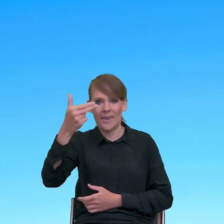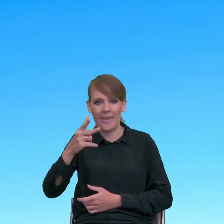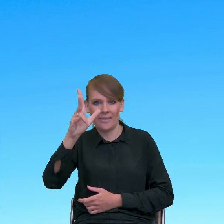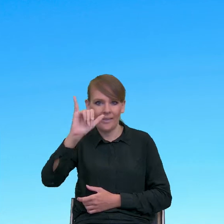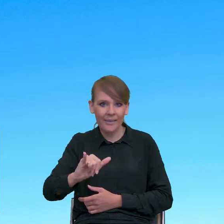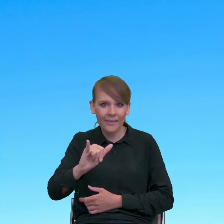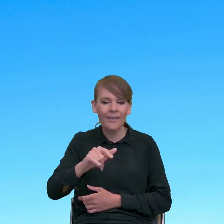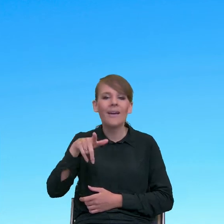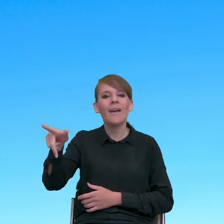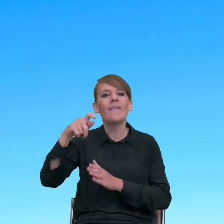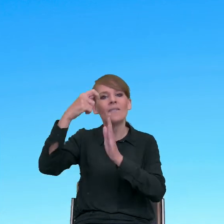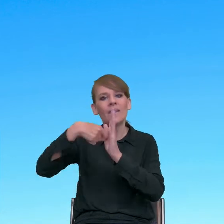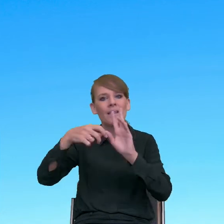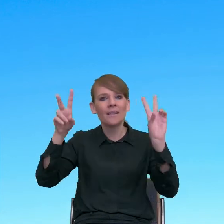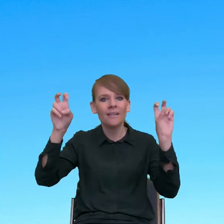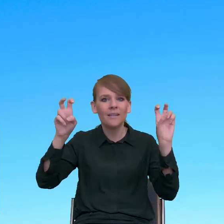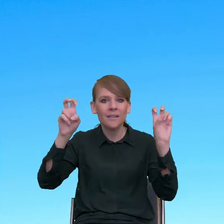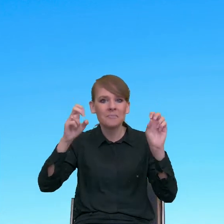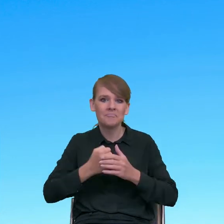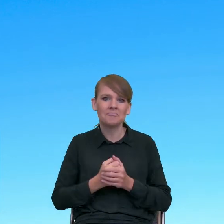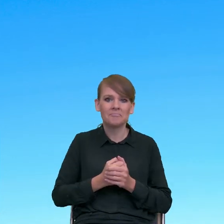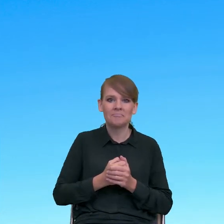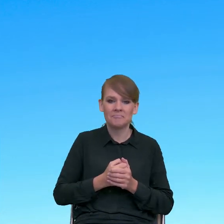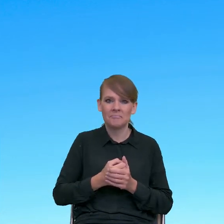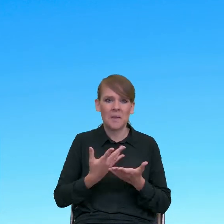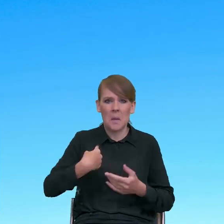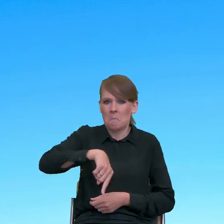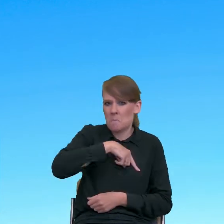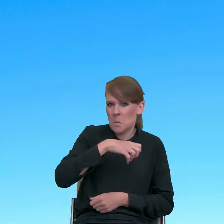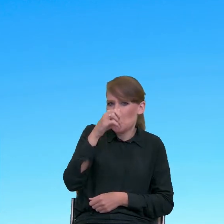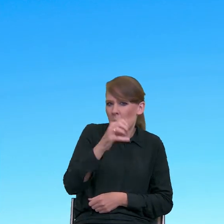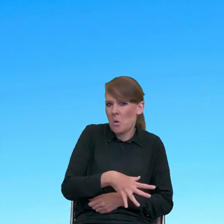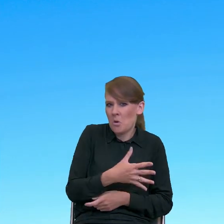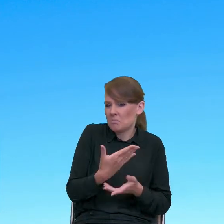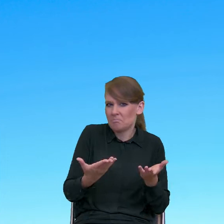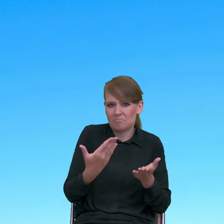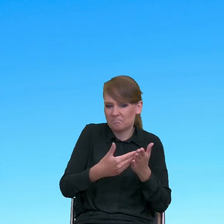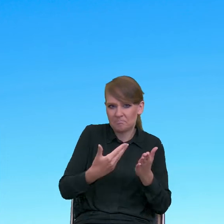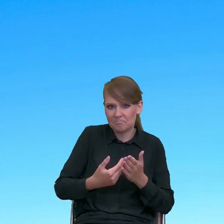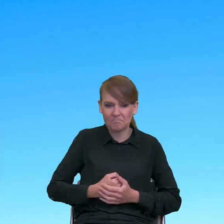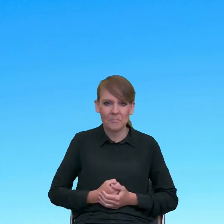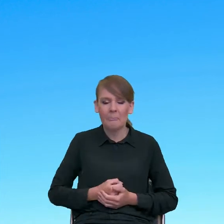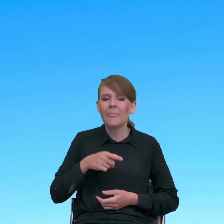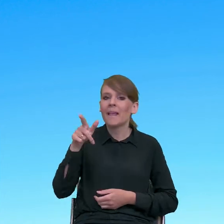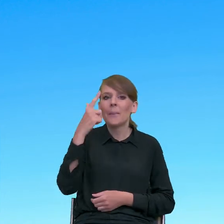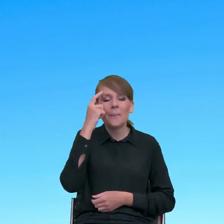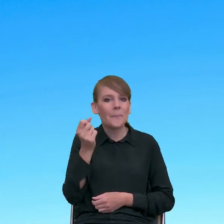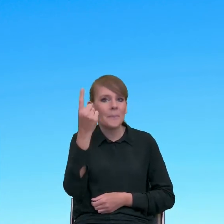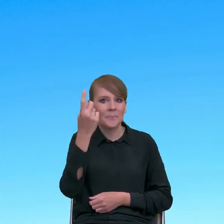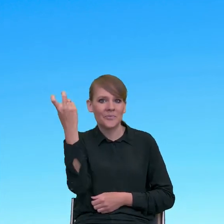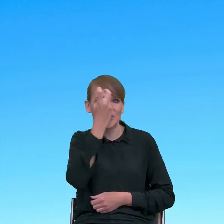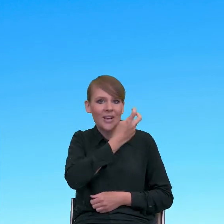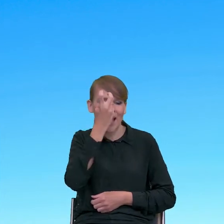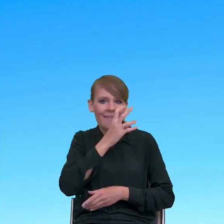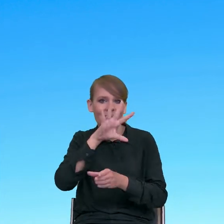przygotowali materiał filmowy pod tytułem W czym jesteśmy gorsi? Jury urzekł bardzo ciekawy pomysł ujęcia